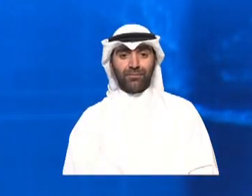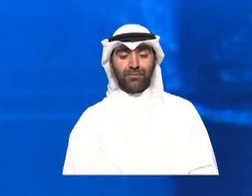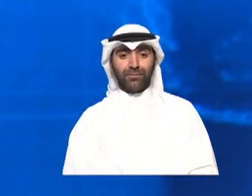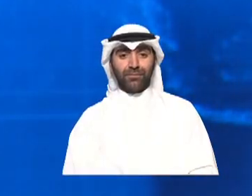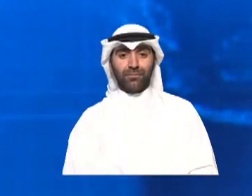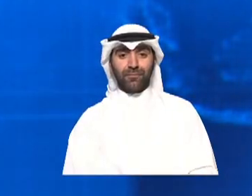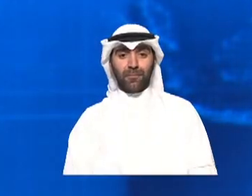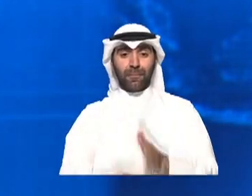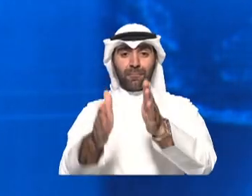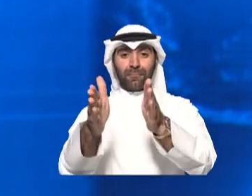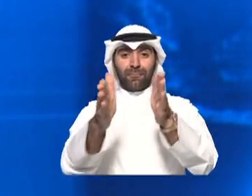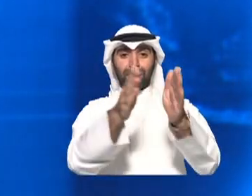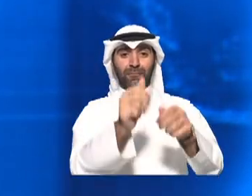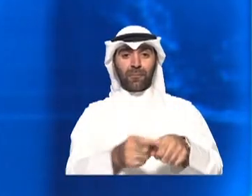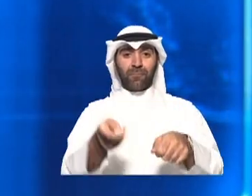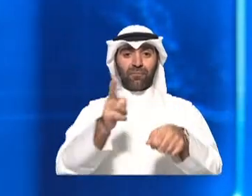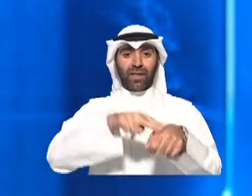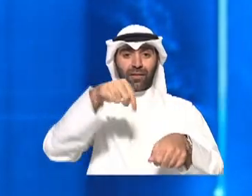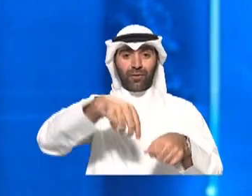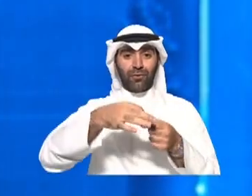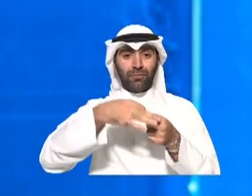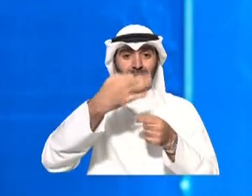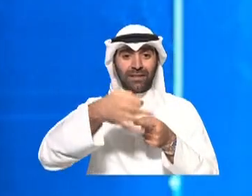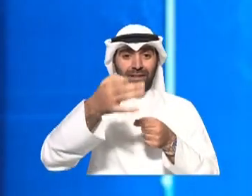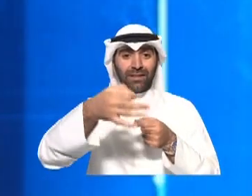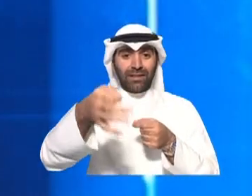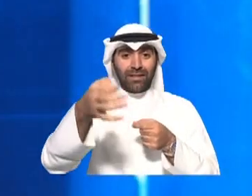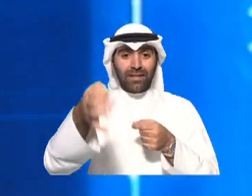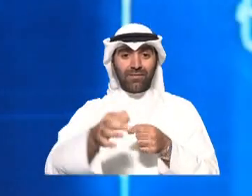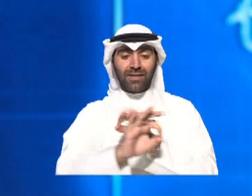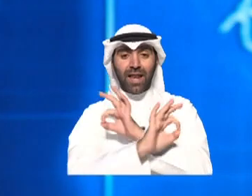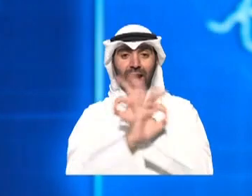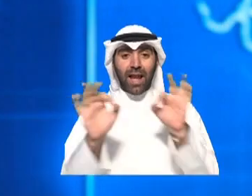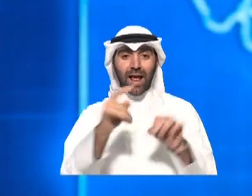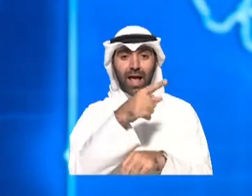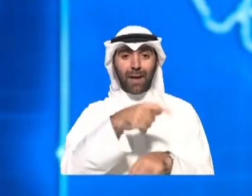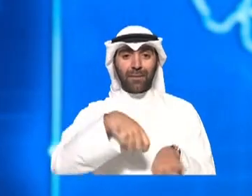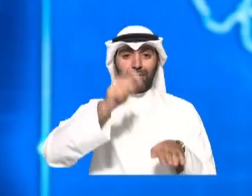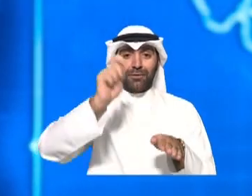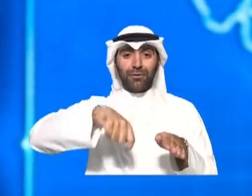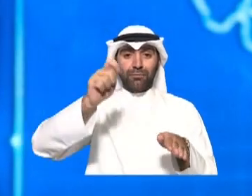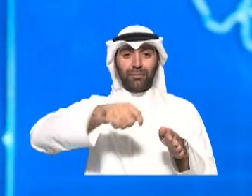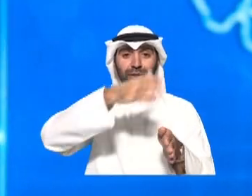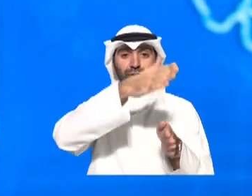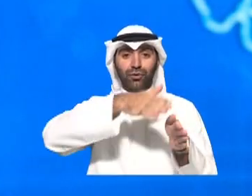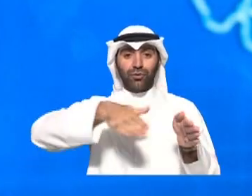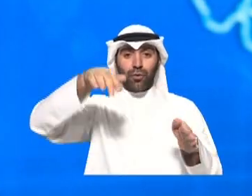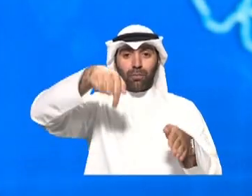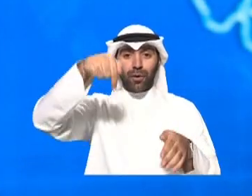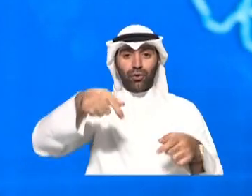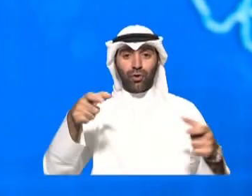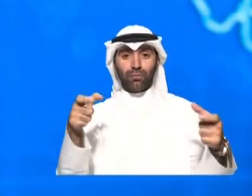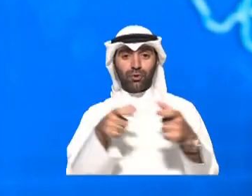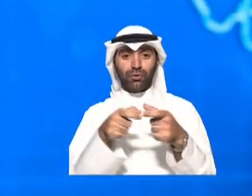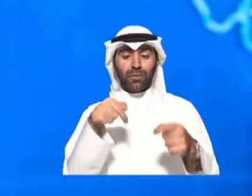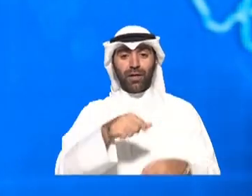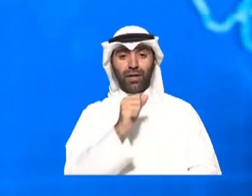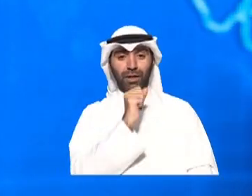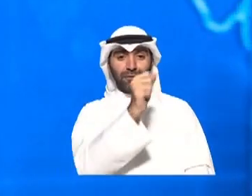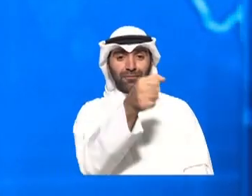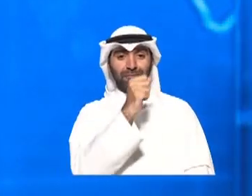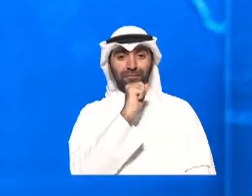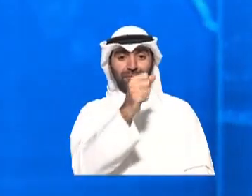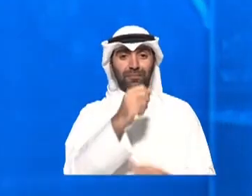إذن وللحديث أكثر عن جلسة اليوم ينضم إلينا على الهواء مباشرة من مجلس الأمة مراسل تلفزيون دولة الكويت